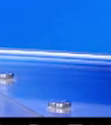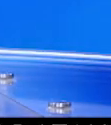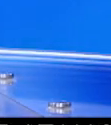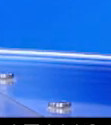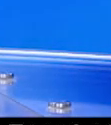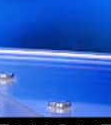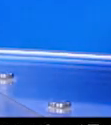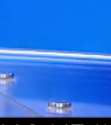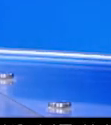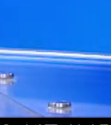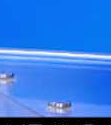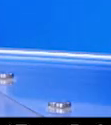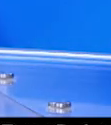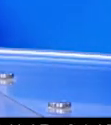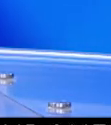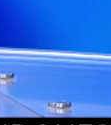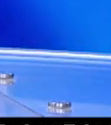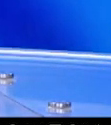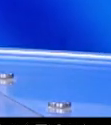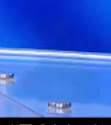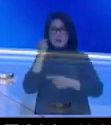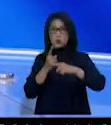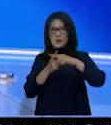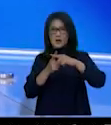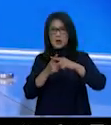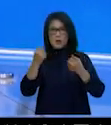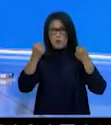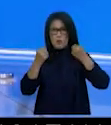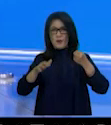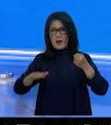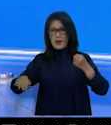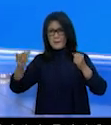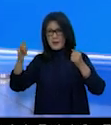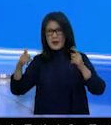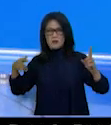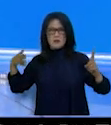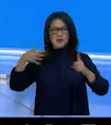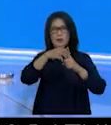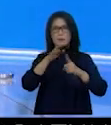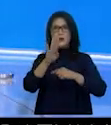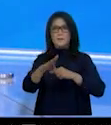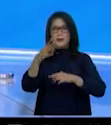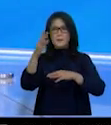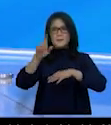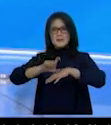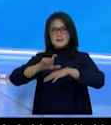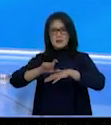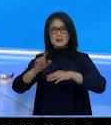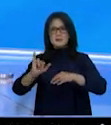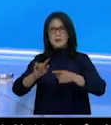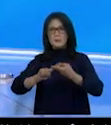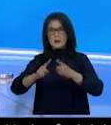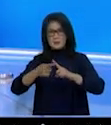Kembali bersama kami, seorang bocah di Pekalongan, Jawa Tengah tertabrak mobil saat bermain di halaman masjid bersama teman-temannya. Korban mengalami